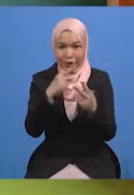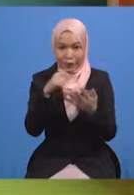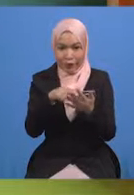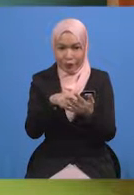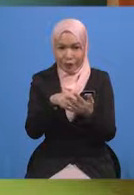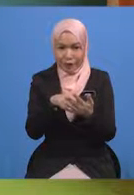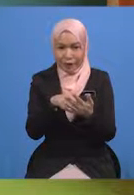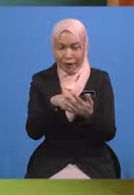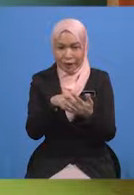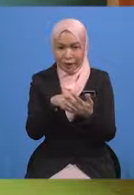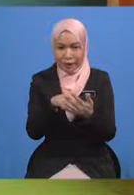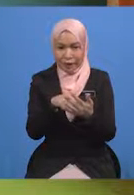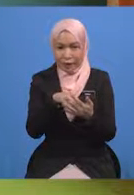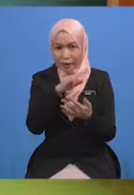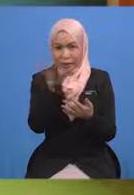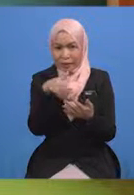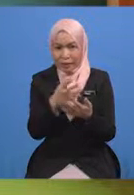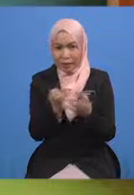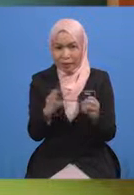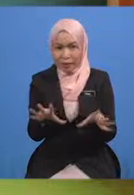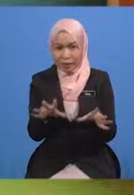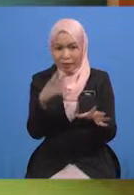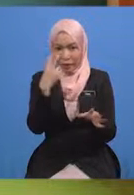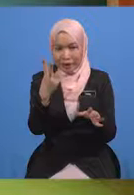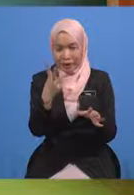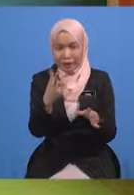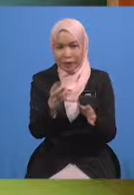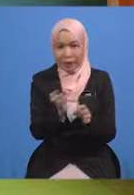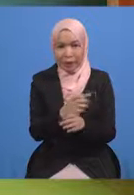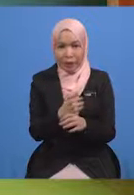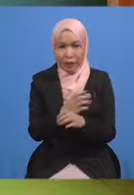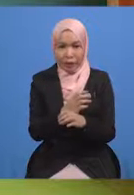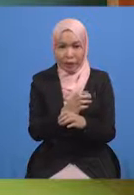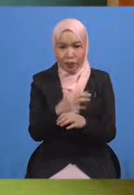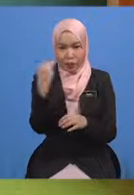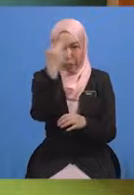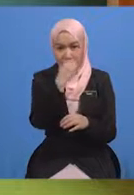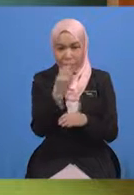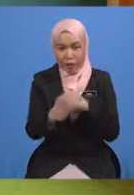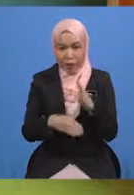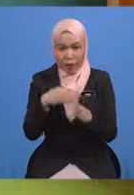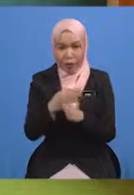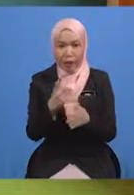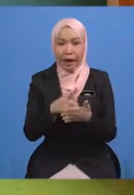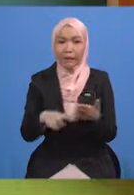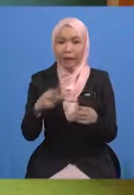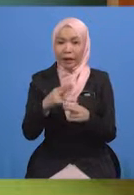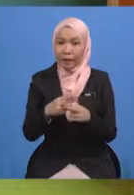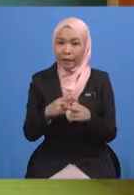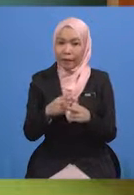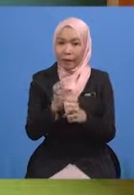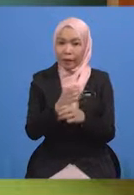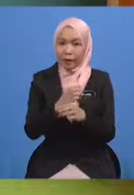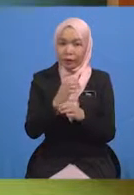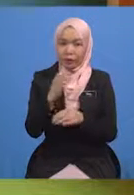kamu telah melihat pelbagai bentuk muka bumi. Apakah nama bentuk muka bumi yang